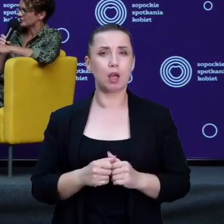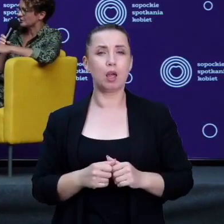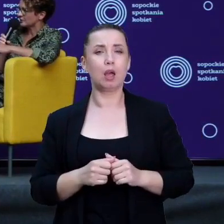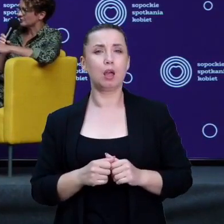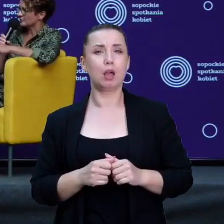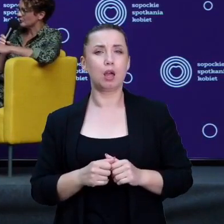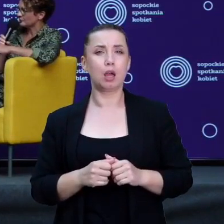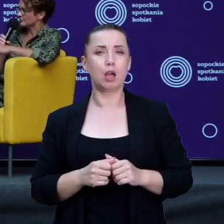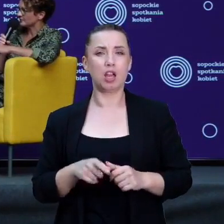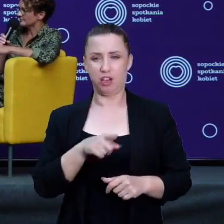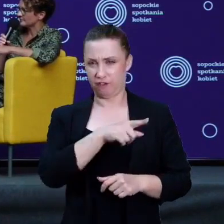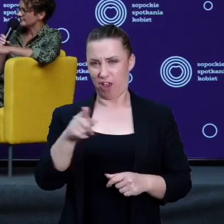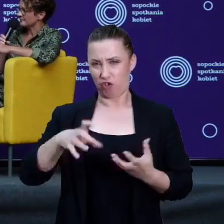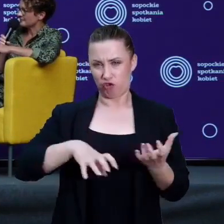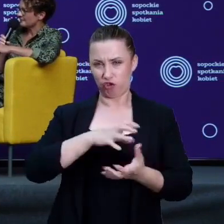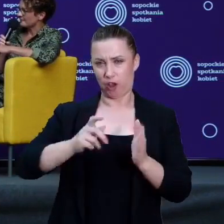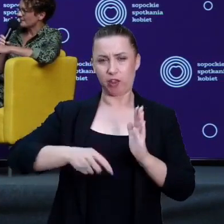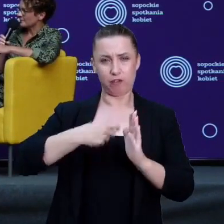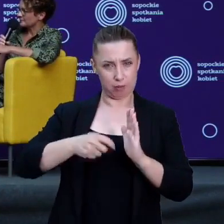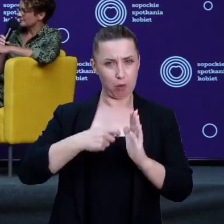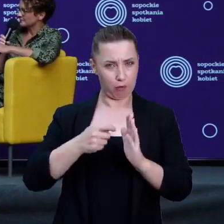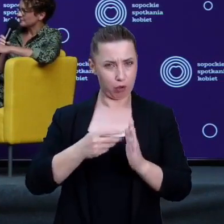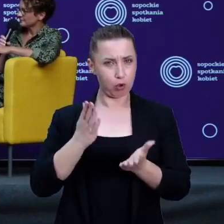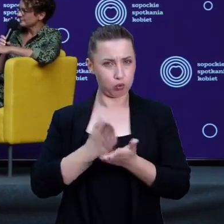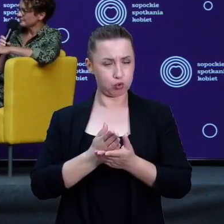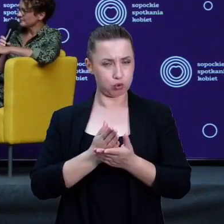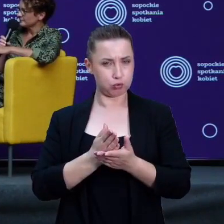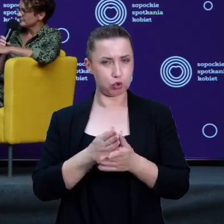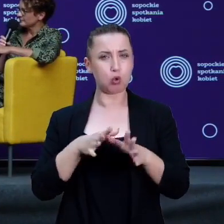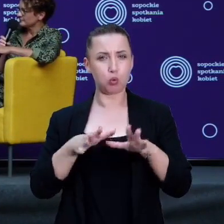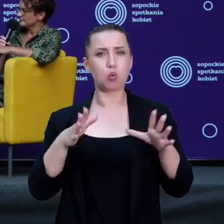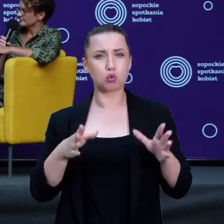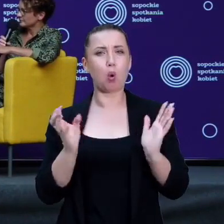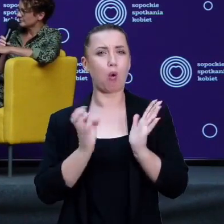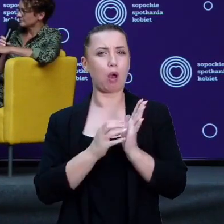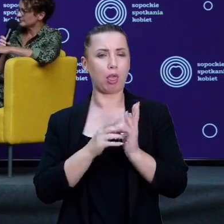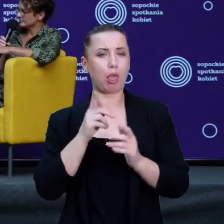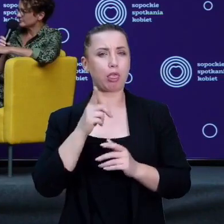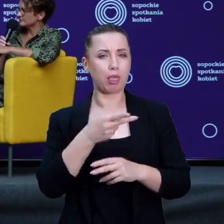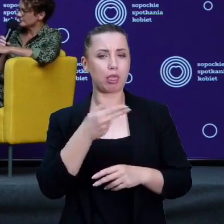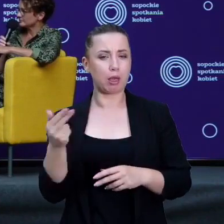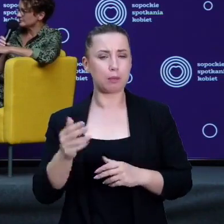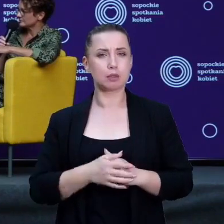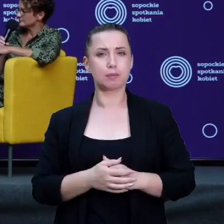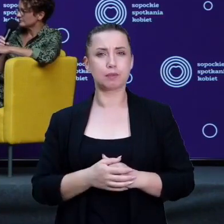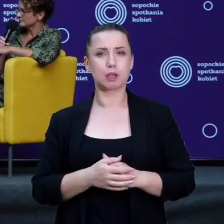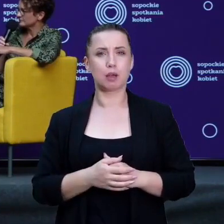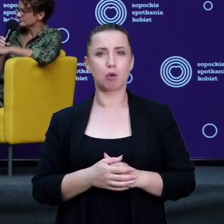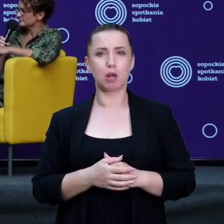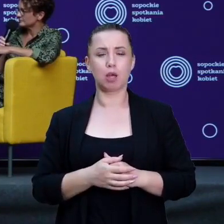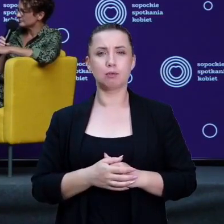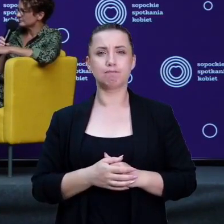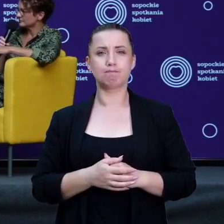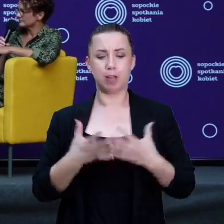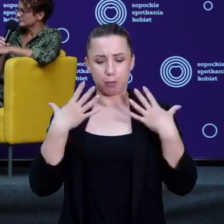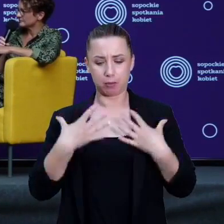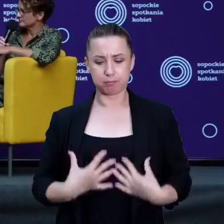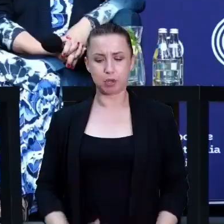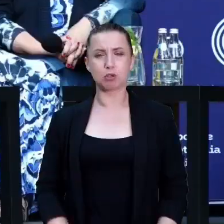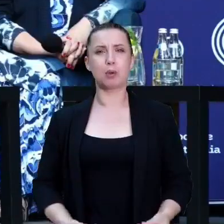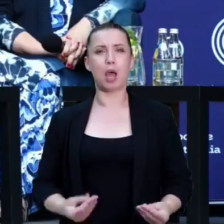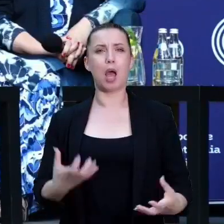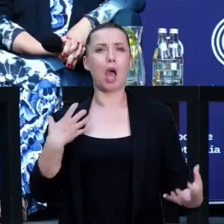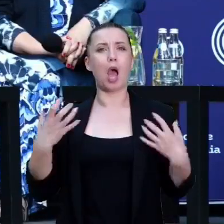częściej mówi. No tak, no znaczy w ogóle kondycja aktorek to jest w ogóle jeszcze osobny temat,